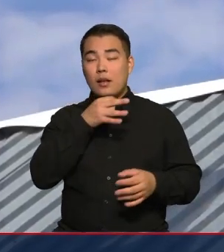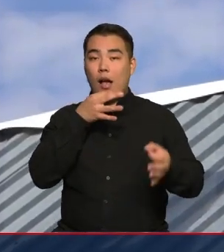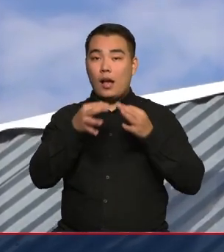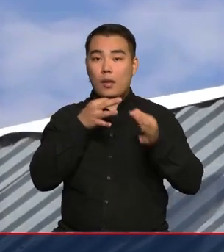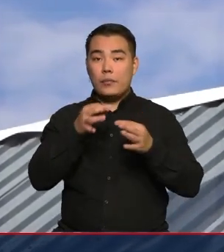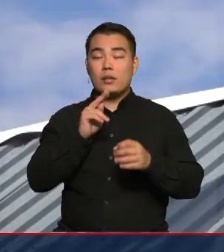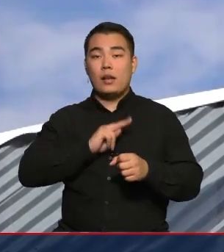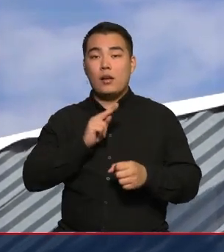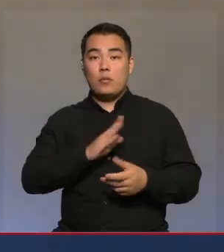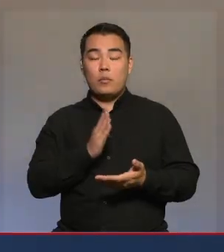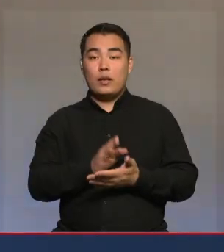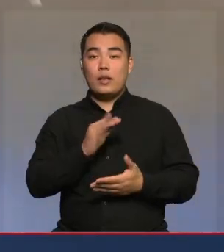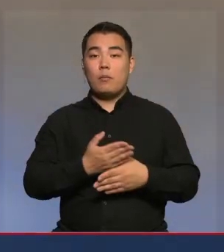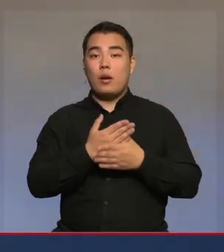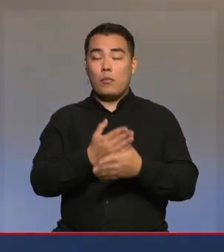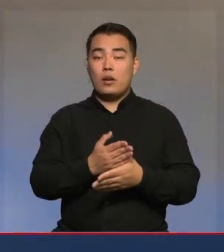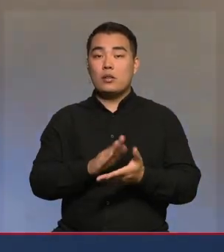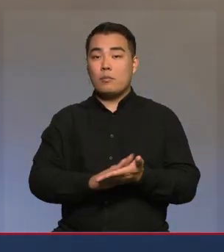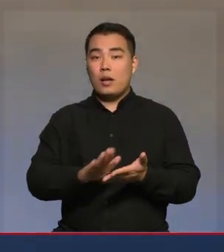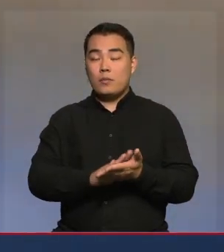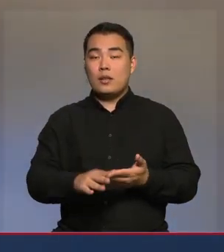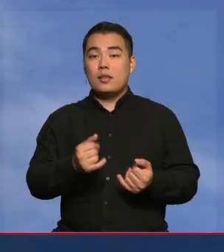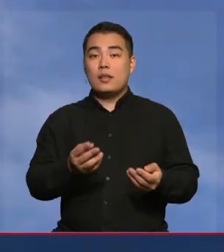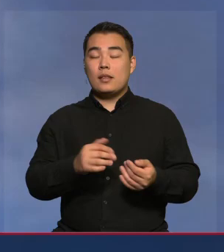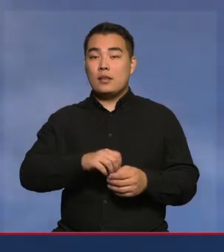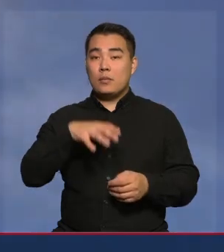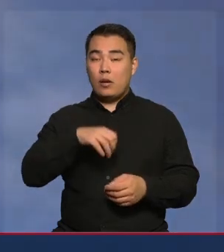беседы, делают замечания и даже помогают прочищать дымоходы.